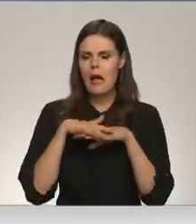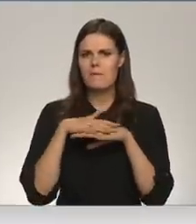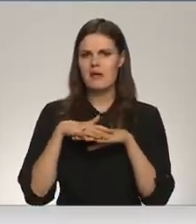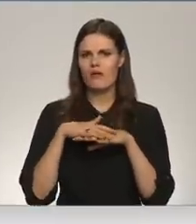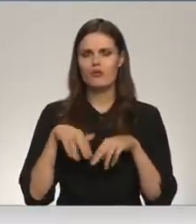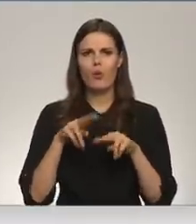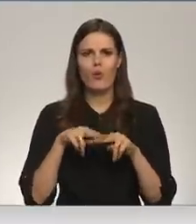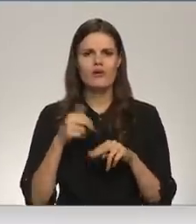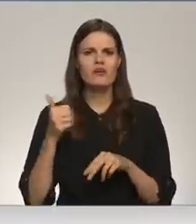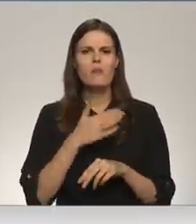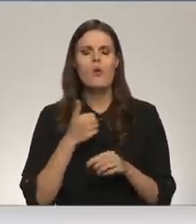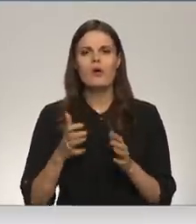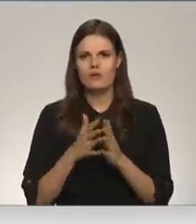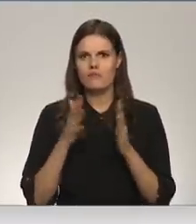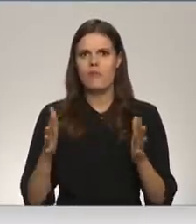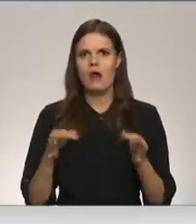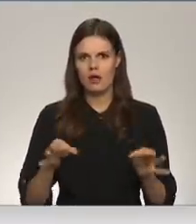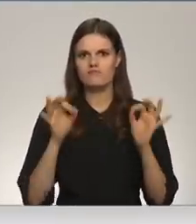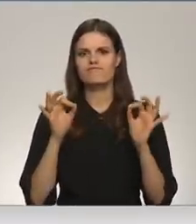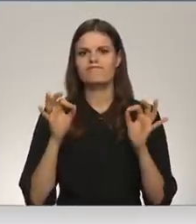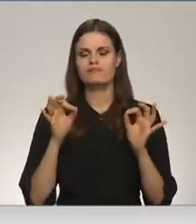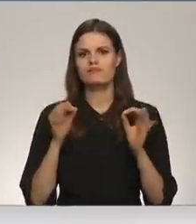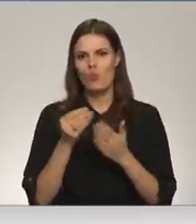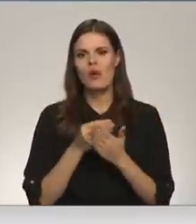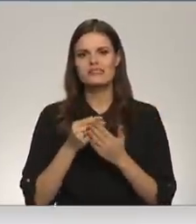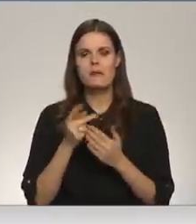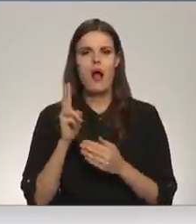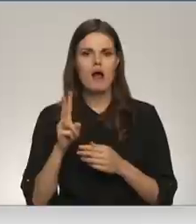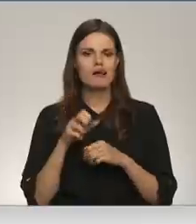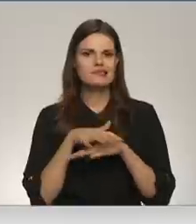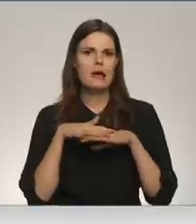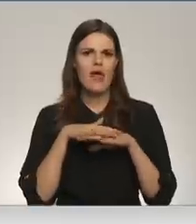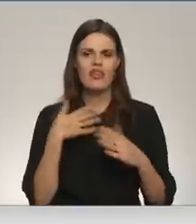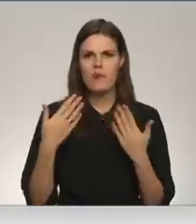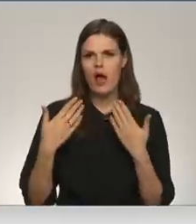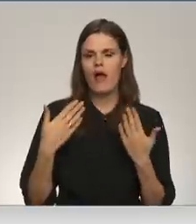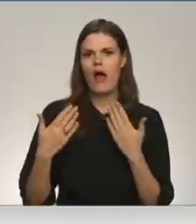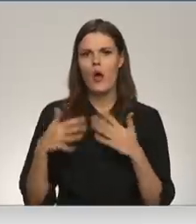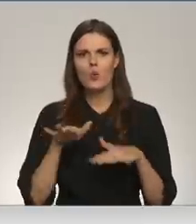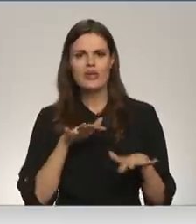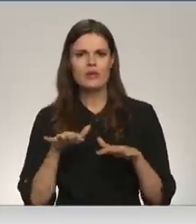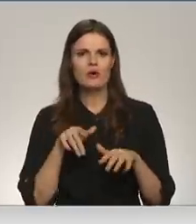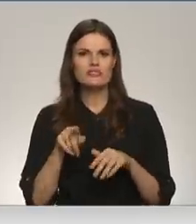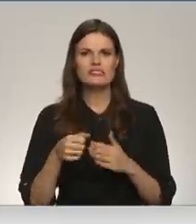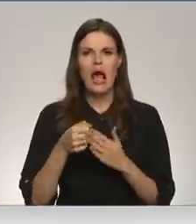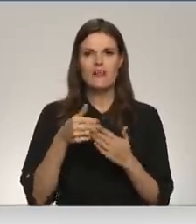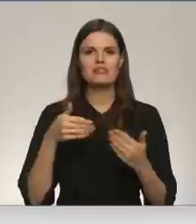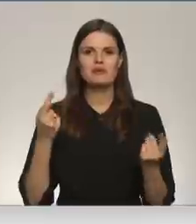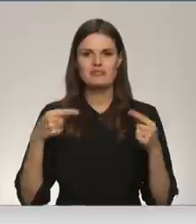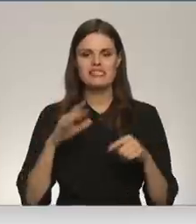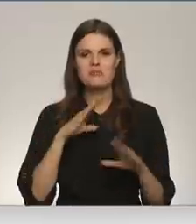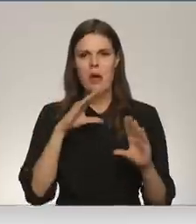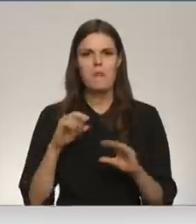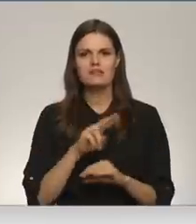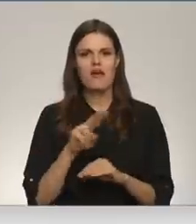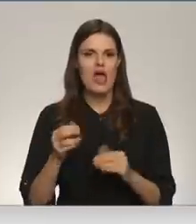un kam ir ļoti liela nozīme to, kā arī sabiedrība reaģē. Līdz ar ko tas atbalsts varbūt pirms krīzes bija mazāks, nekā tas